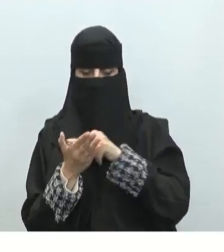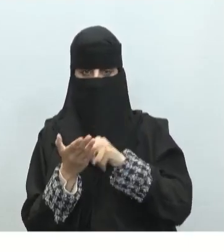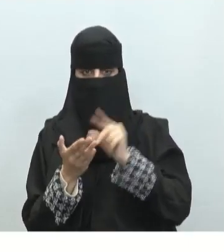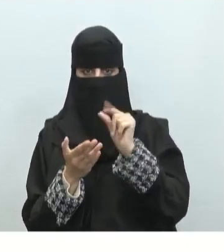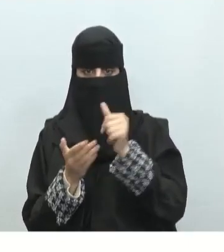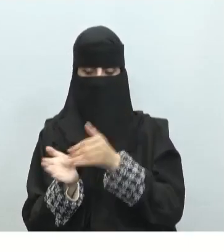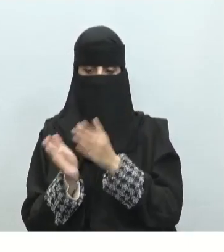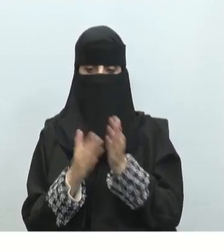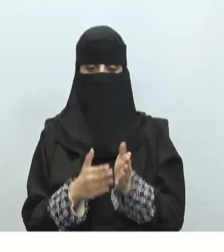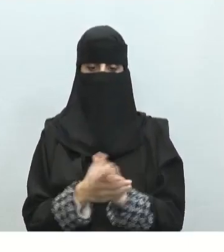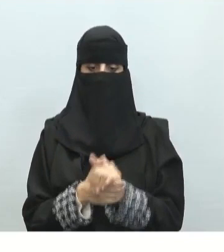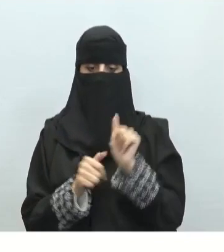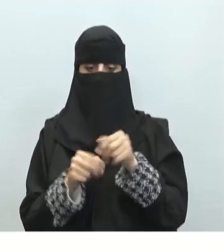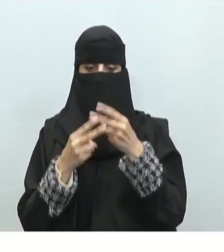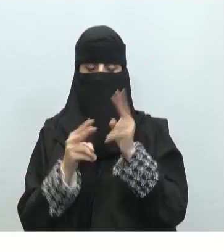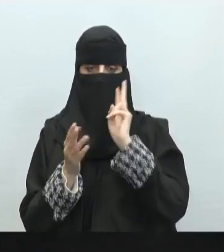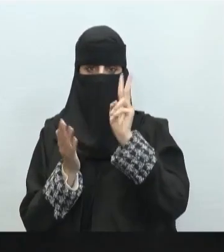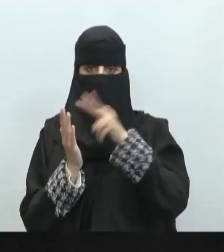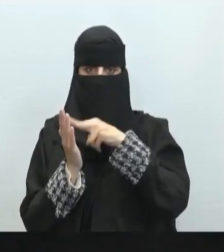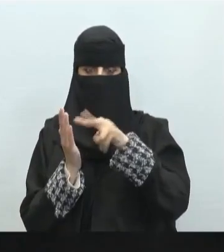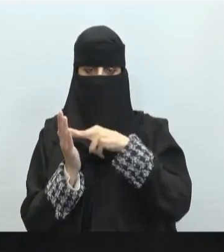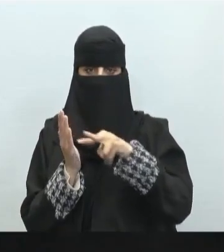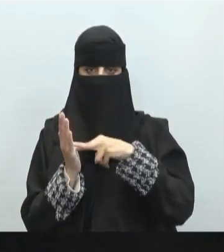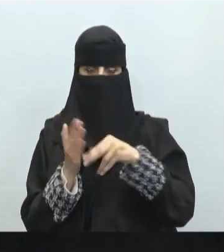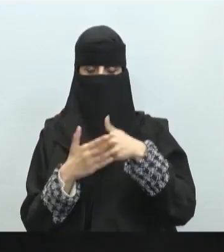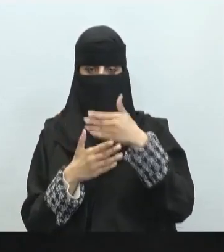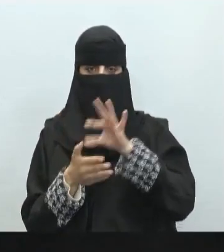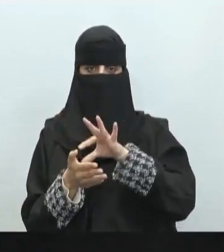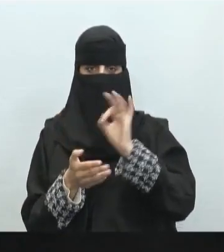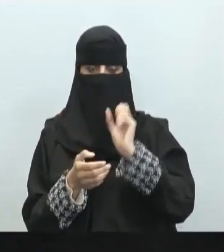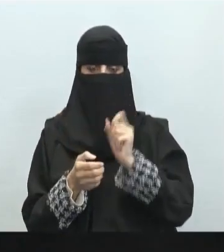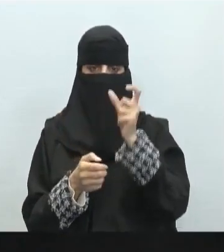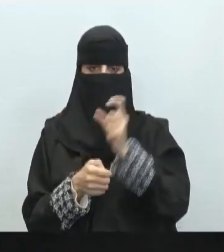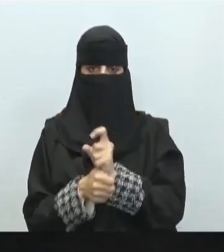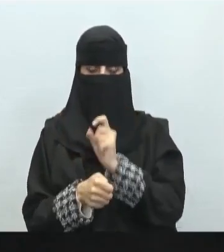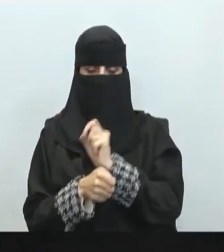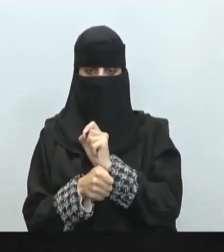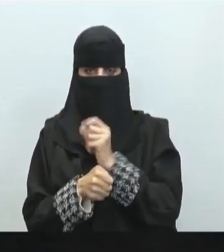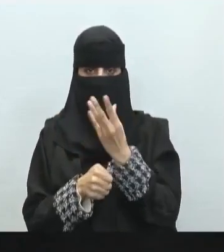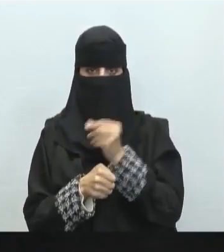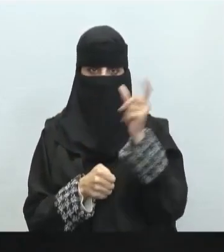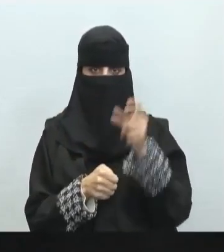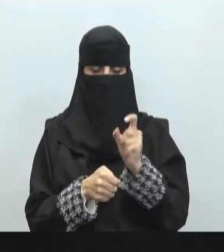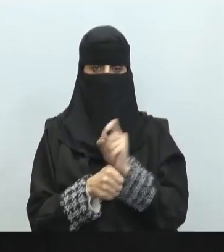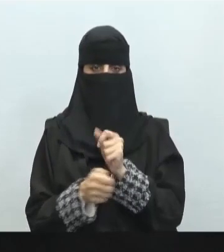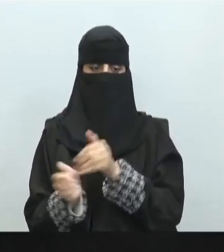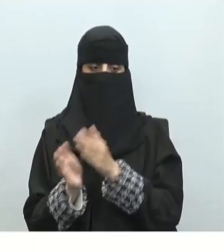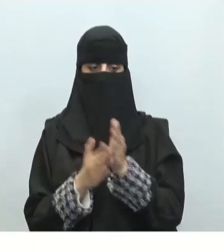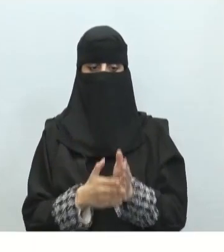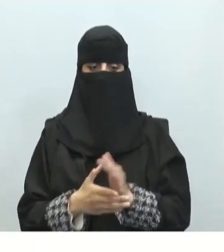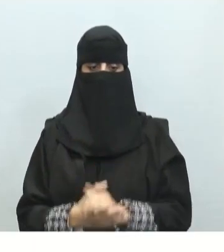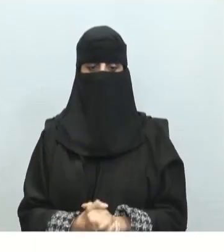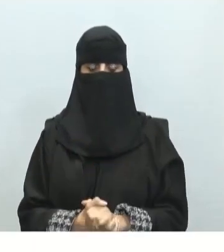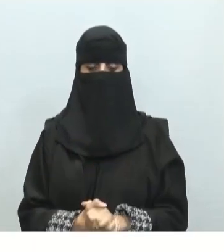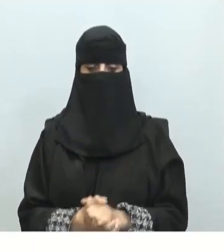صحيحا نقوم الان بقراءه هذه الفقره ثم نستخرج الفعل والفاعل من هذه الفقره